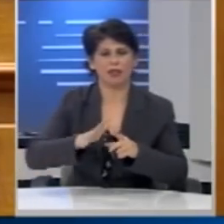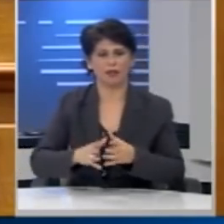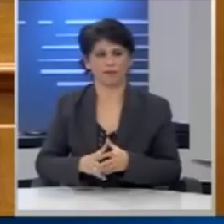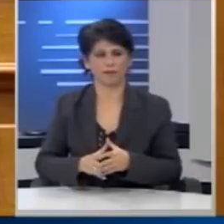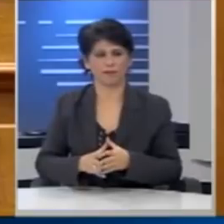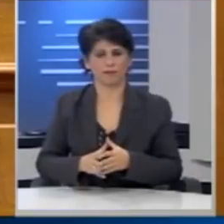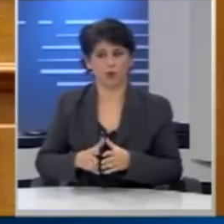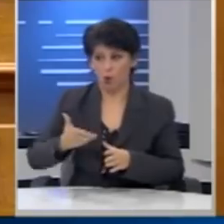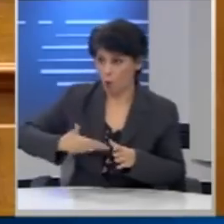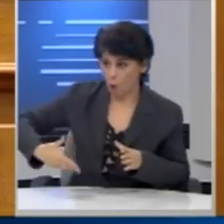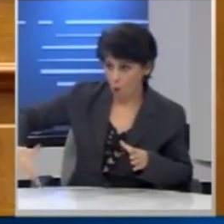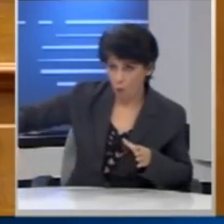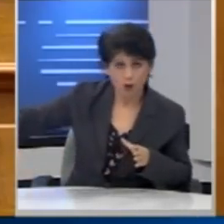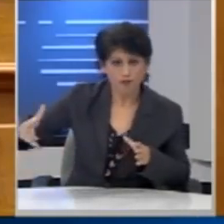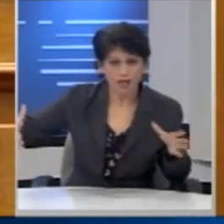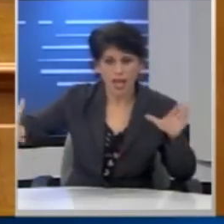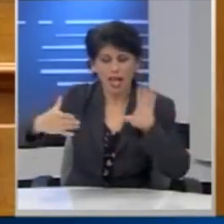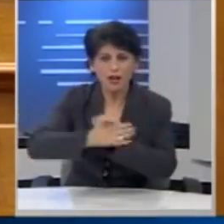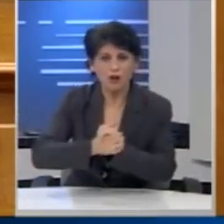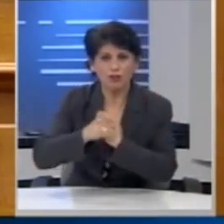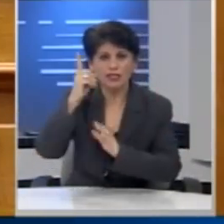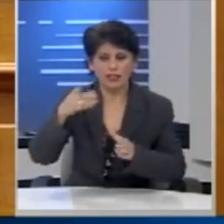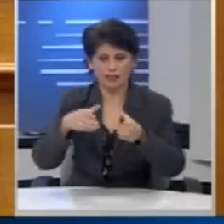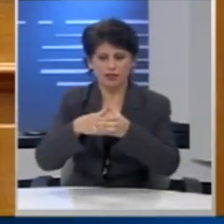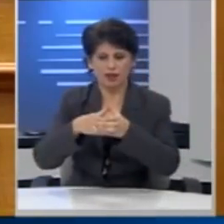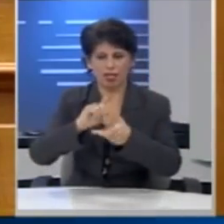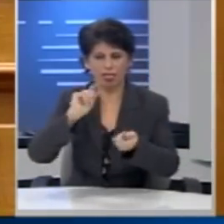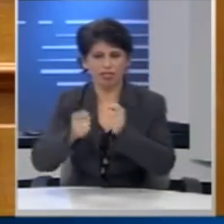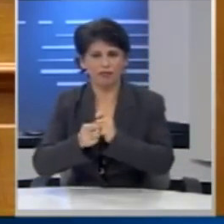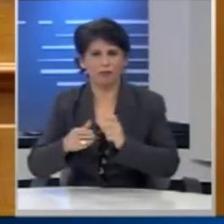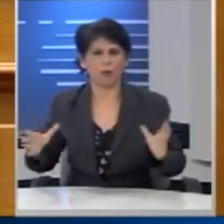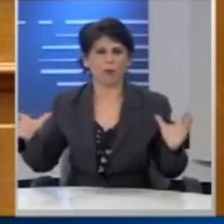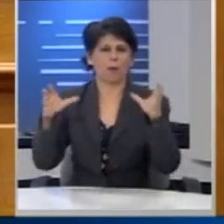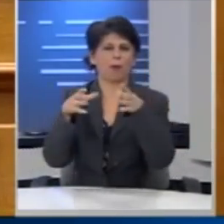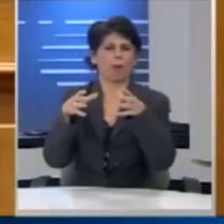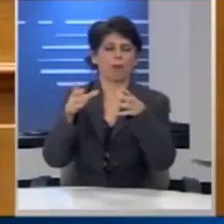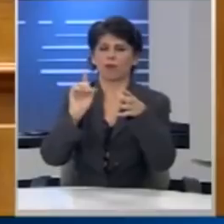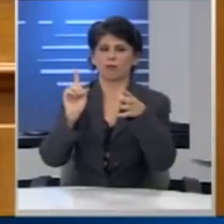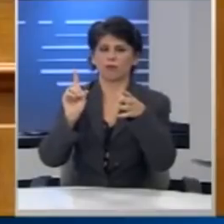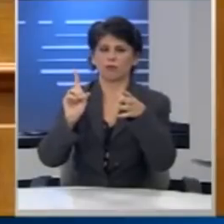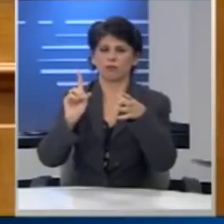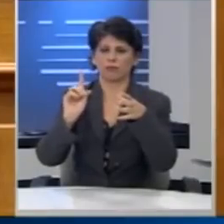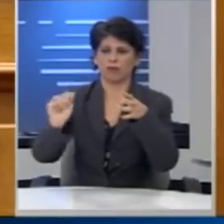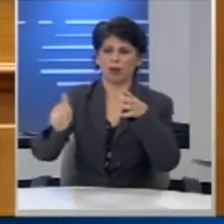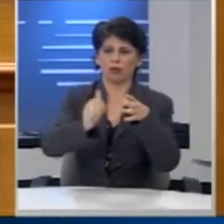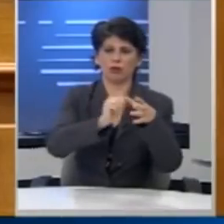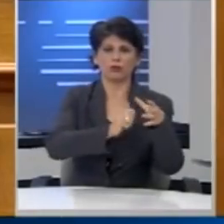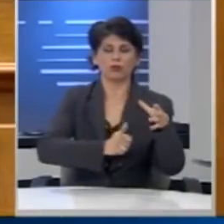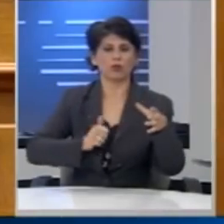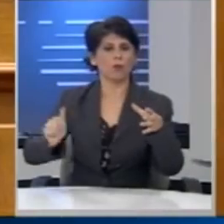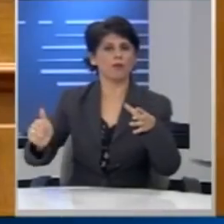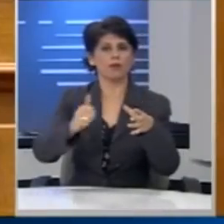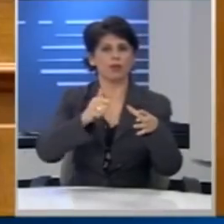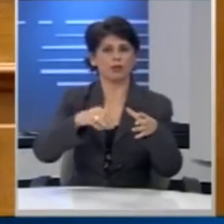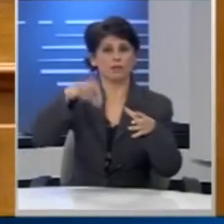Ενώ ενώνονται σε ένα σύνολο, δεν μεταβάλλονται σε μάζα, παραμένουν ξεχωριστές προσωπικότητες με